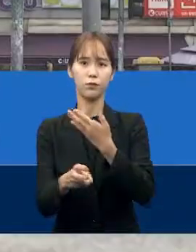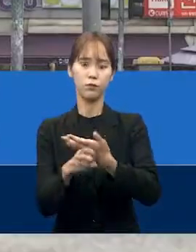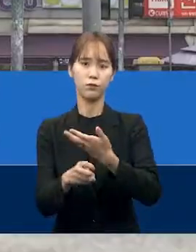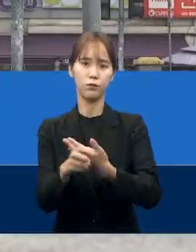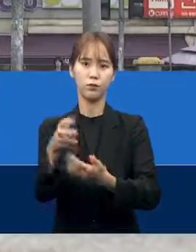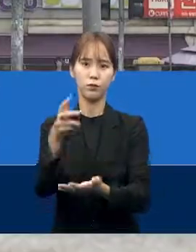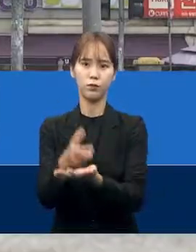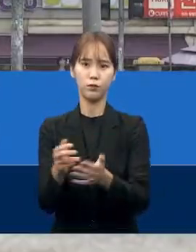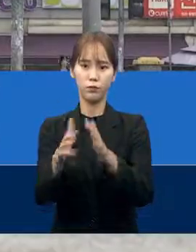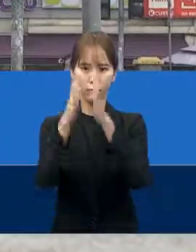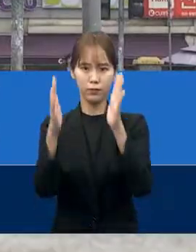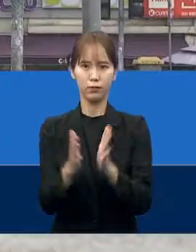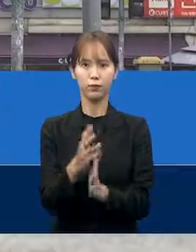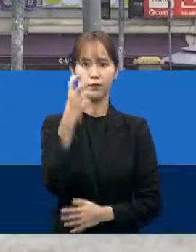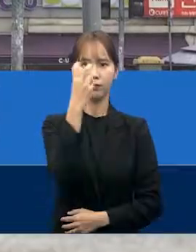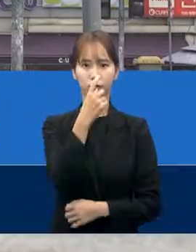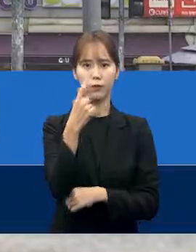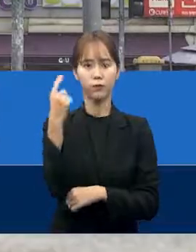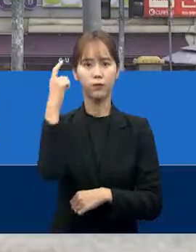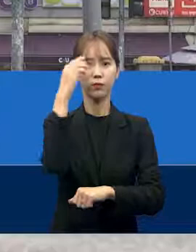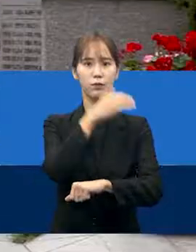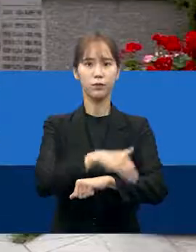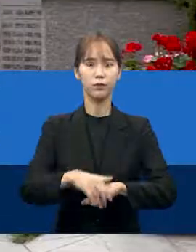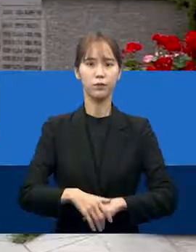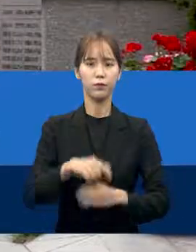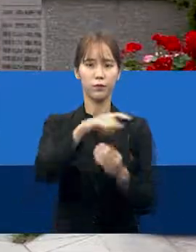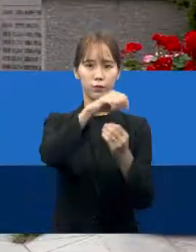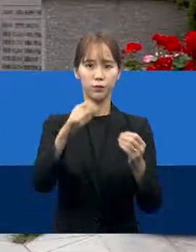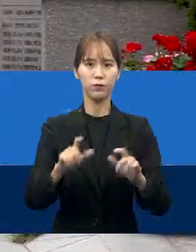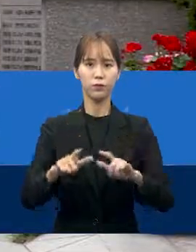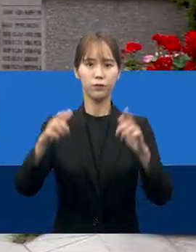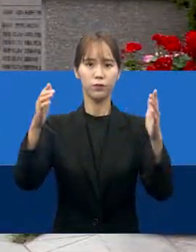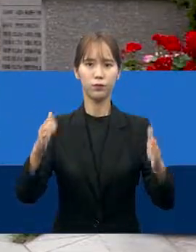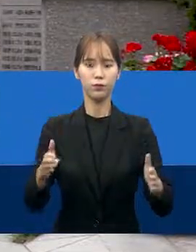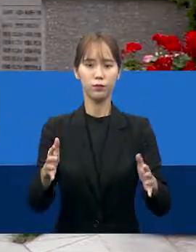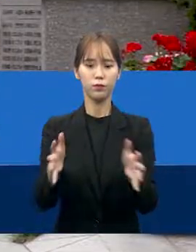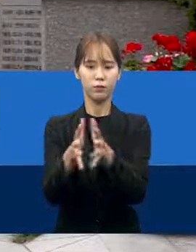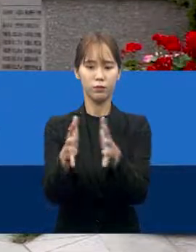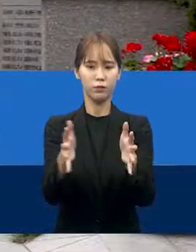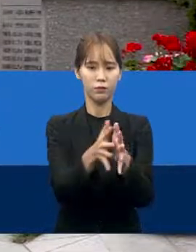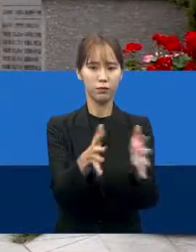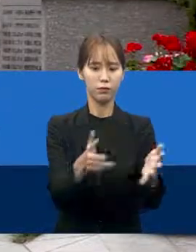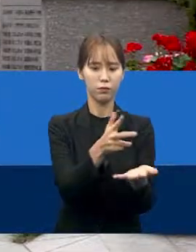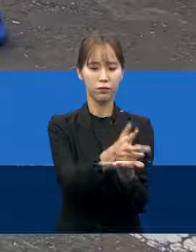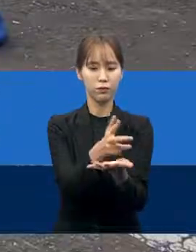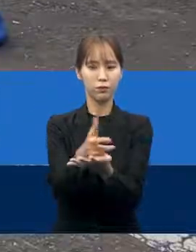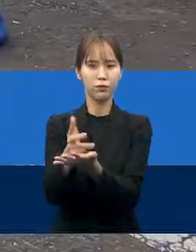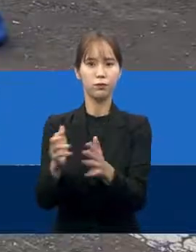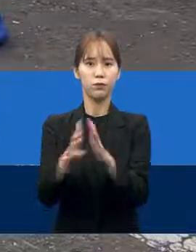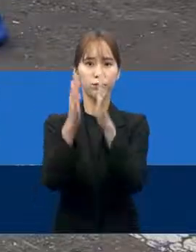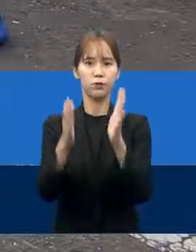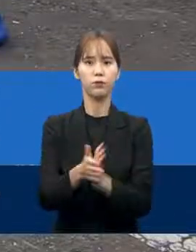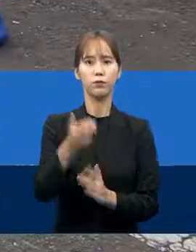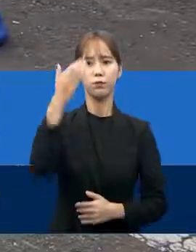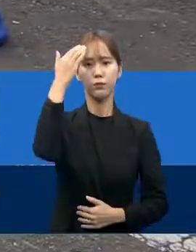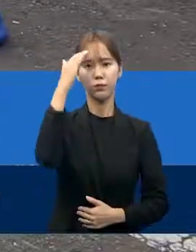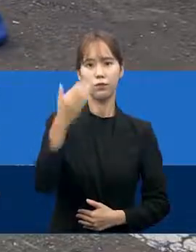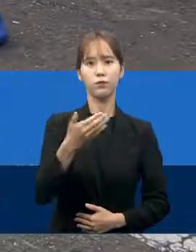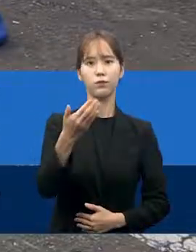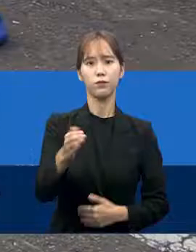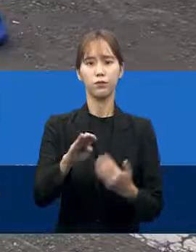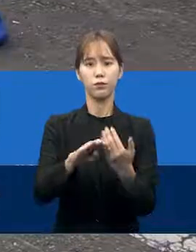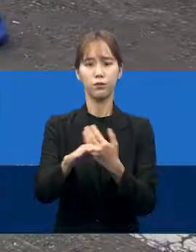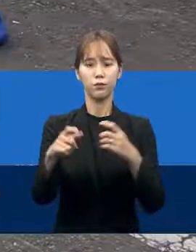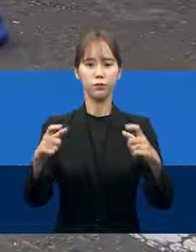등 합동 단속을 실시할 계획입니다. 또한 연휴 기간 중 주택 밀집 지역 내 학교 주차 시설을 무료로